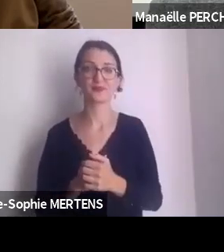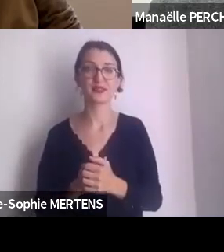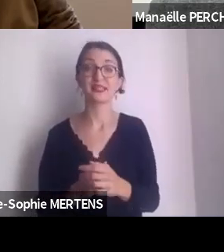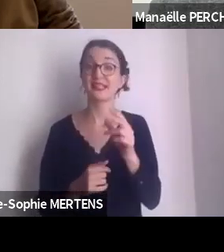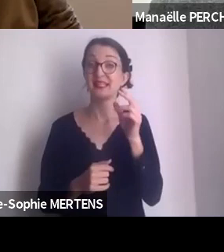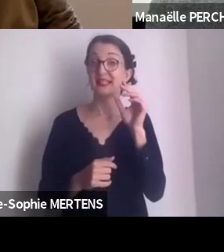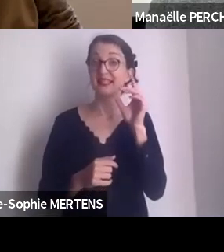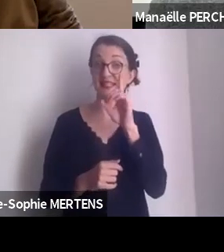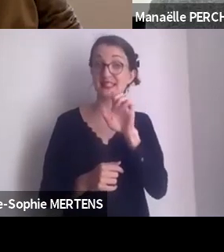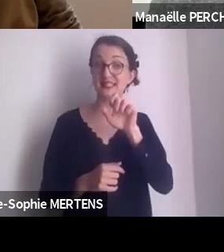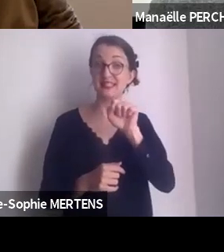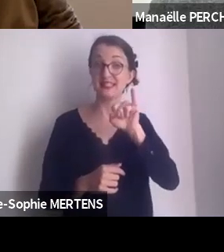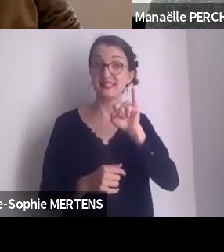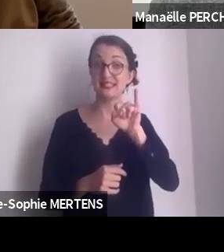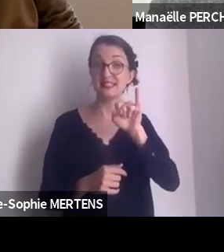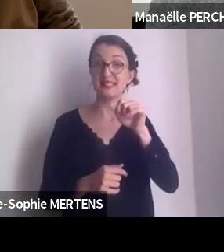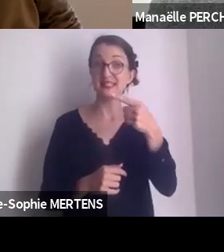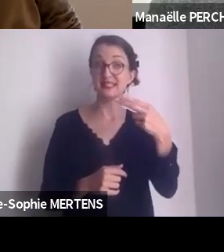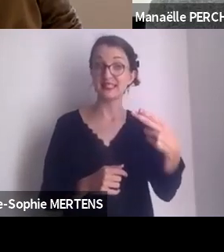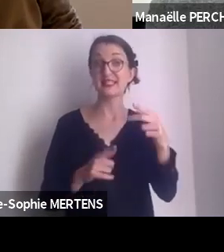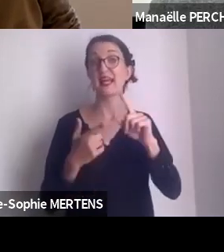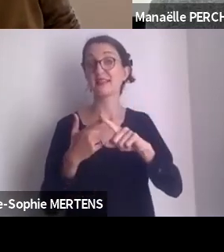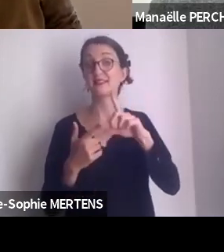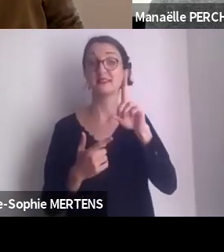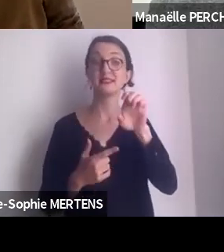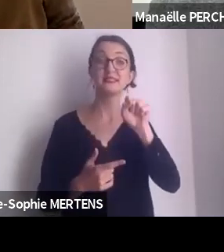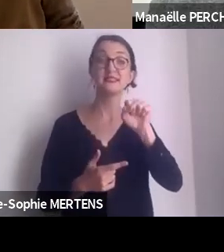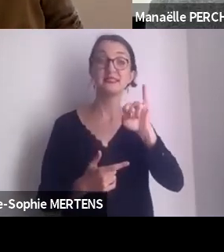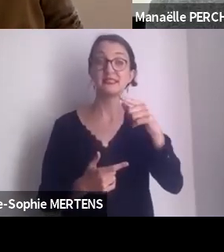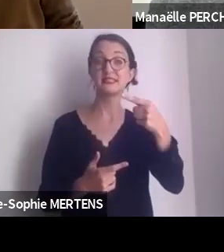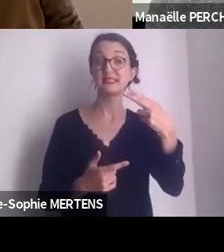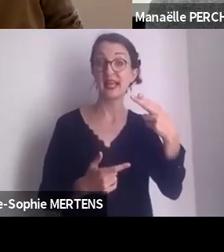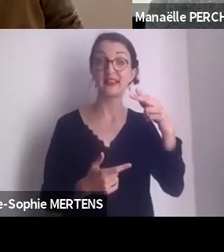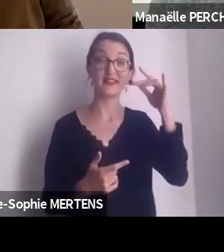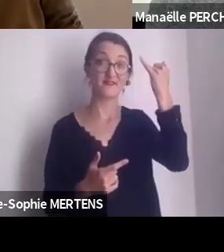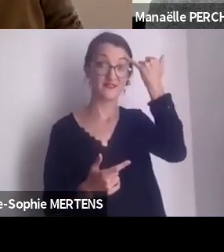design et design thinking, c'est quoi la différence finalement entre design thinking et méthode agile ?